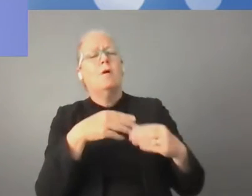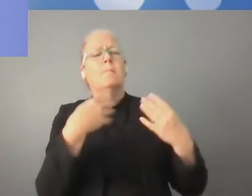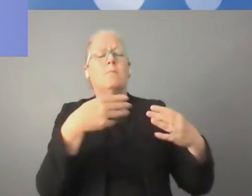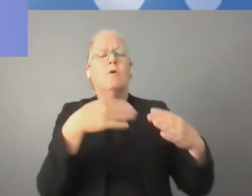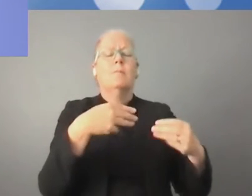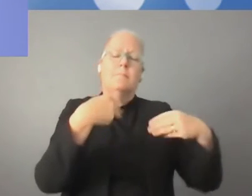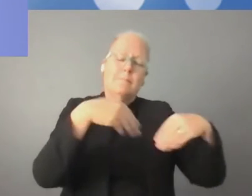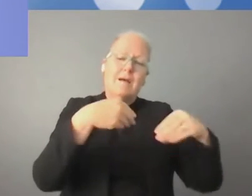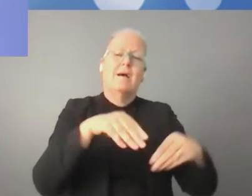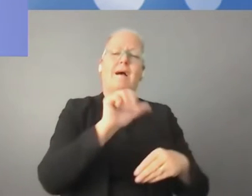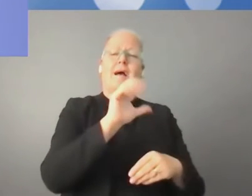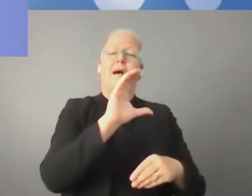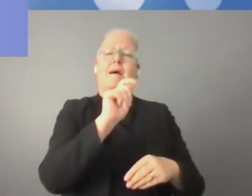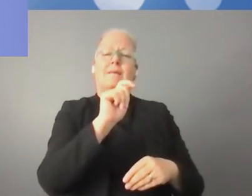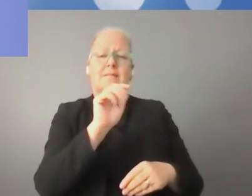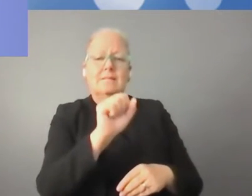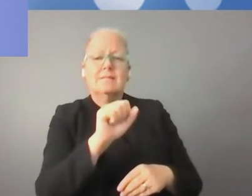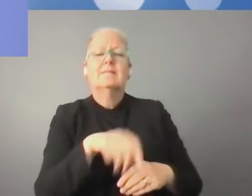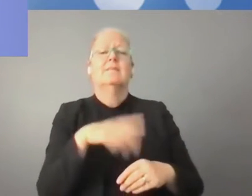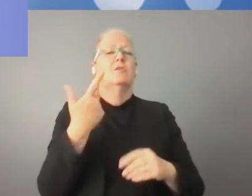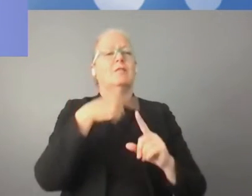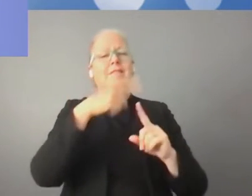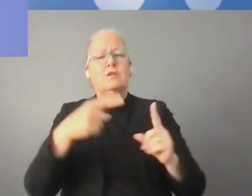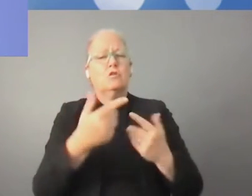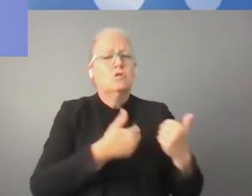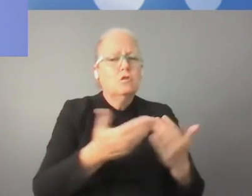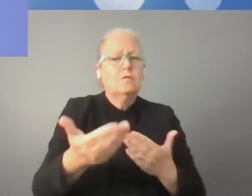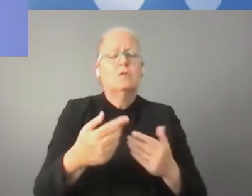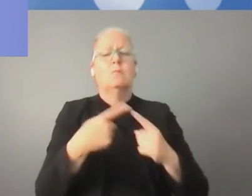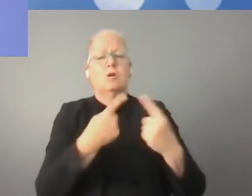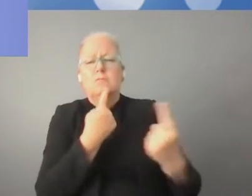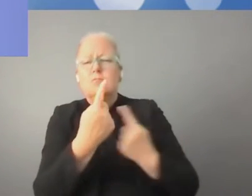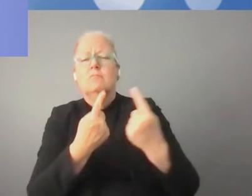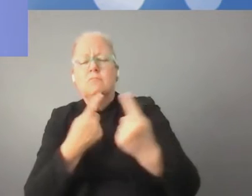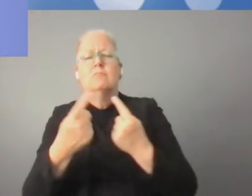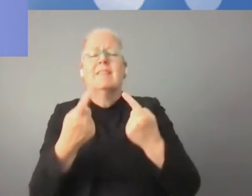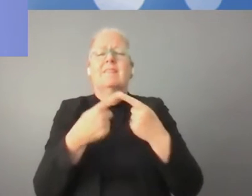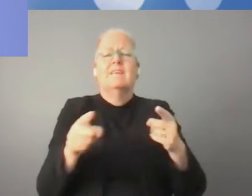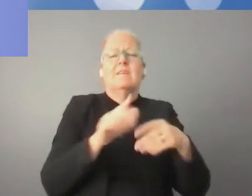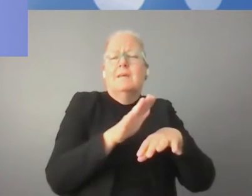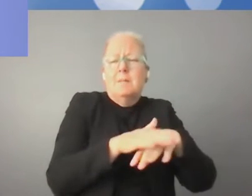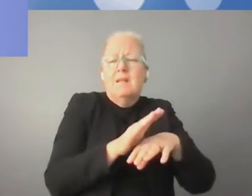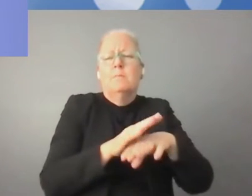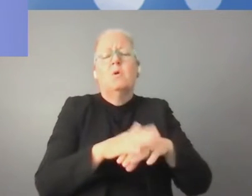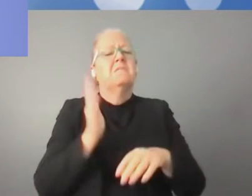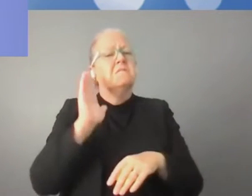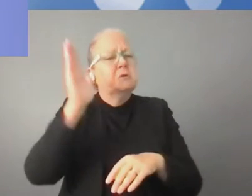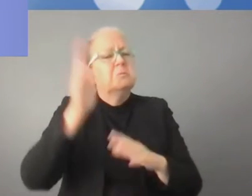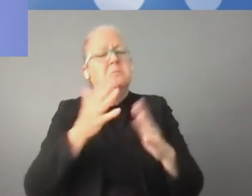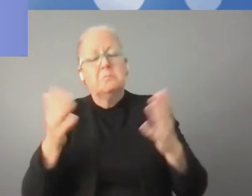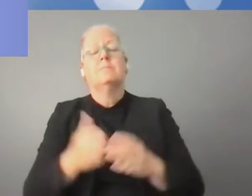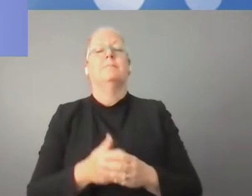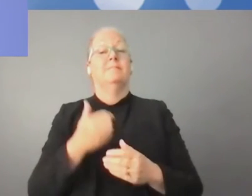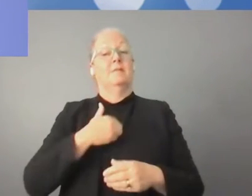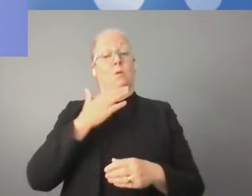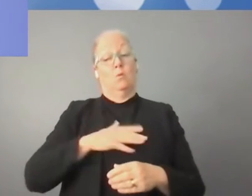европейском, общеевропейском уровне. Это регламент о цифровых услугах или об искусственном интеллекте.